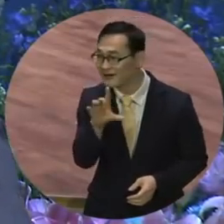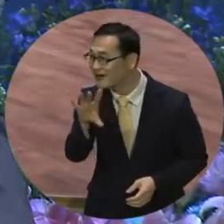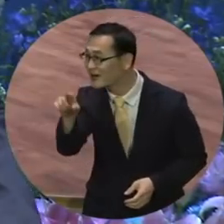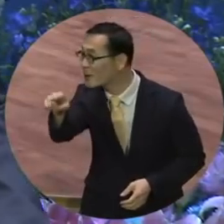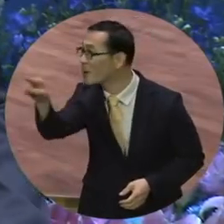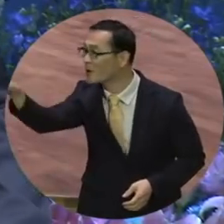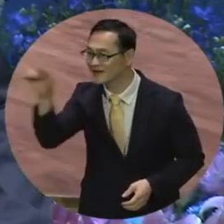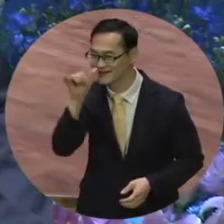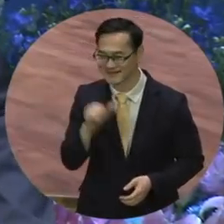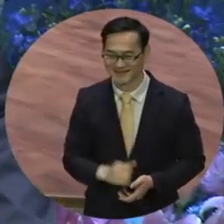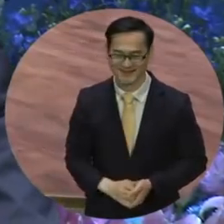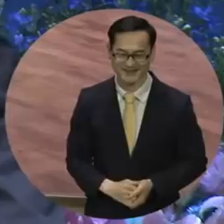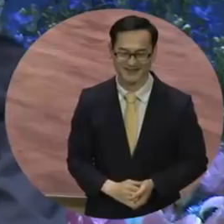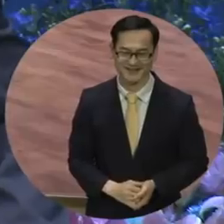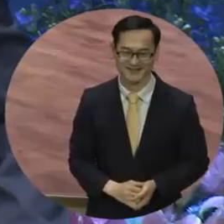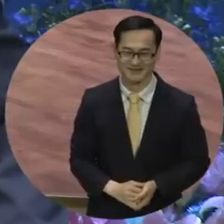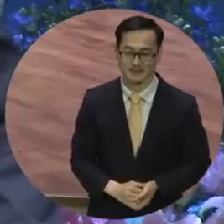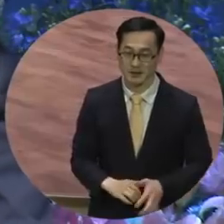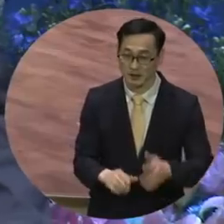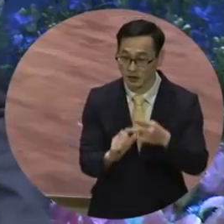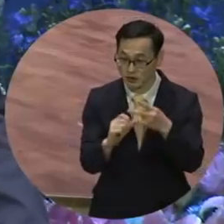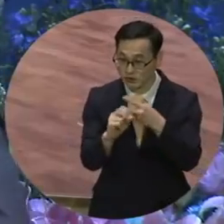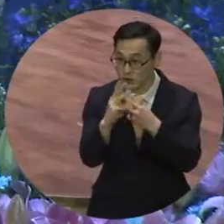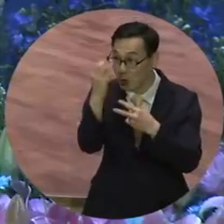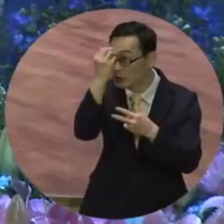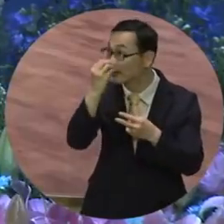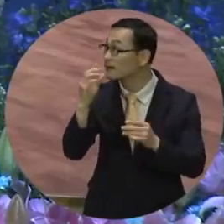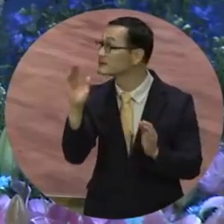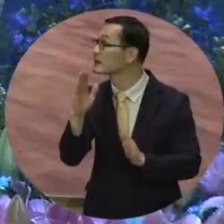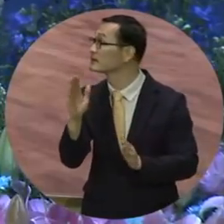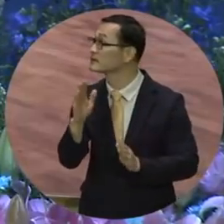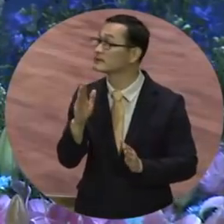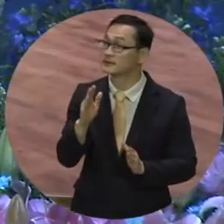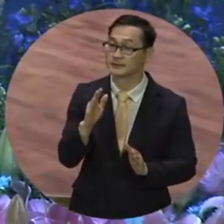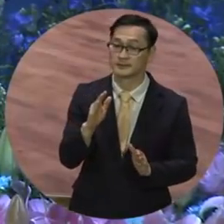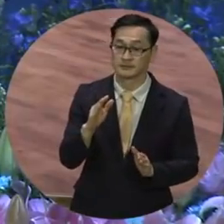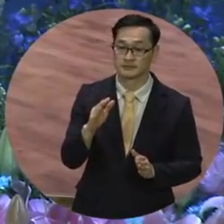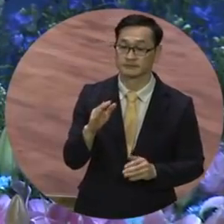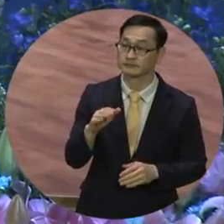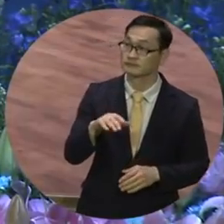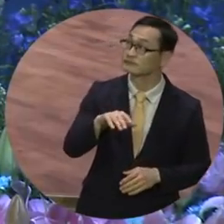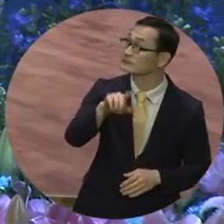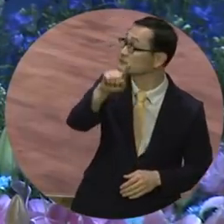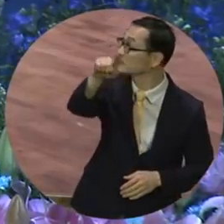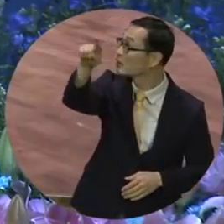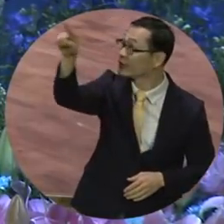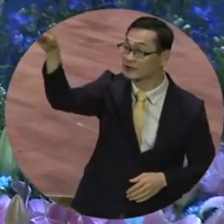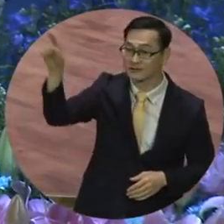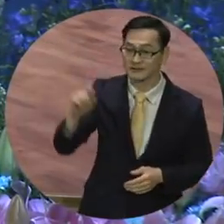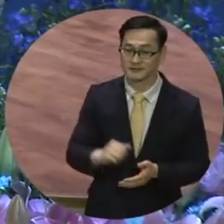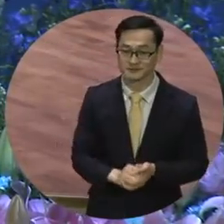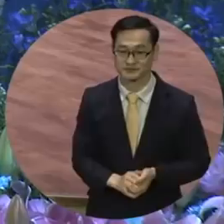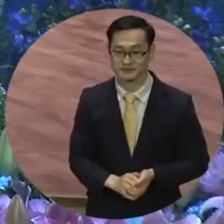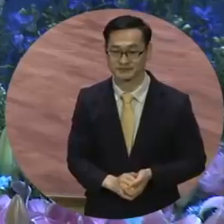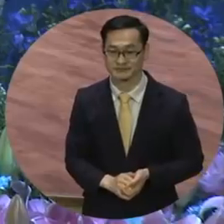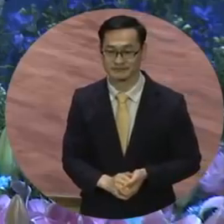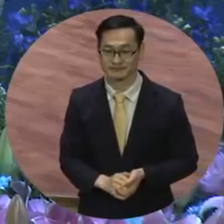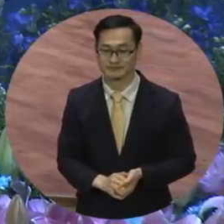오늘 이후에는 우리 중고등부 우리 학생들이 많이 그렇게 초청을 받은